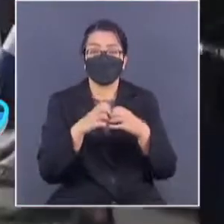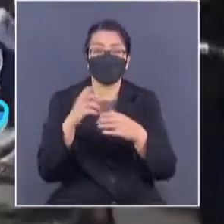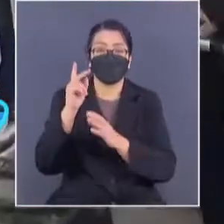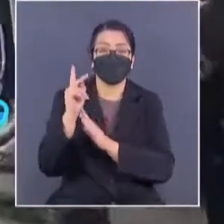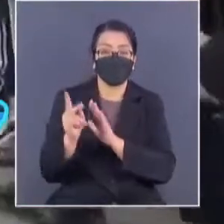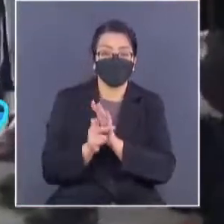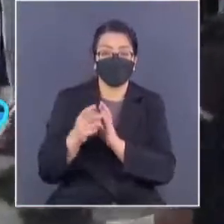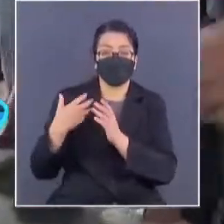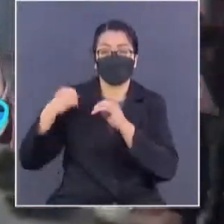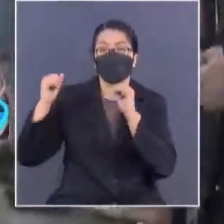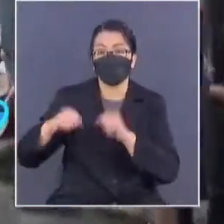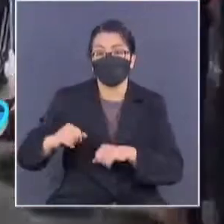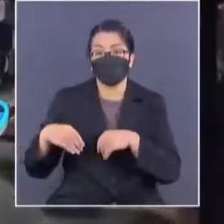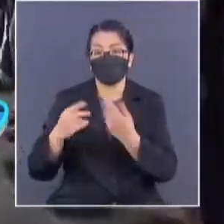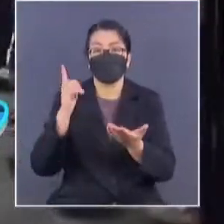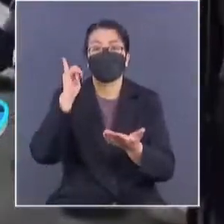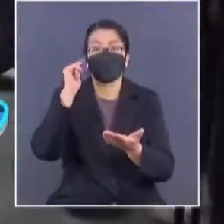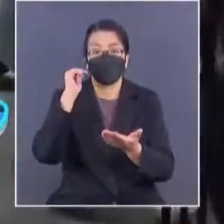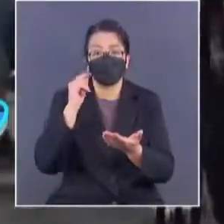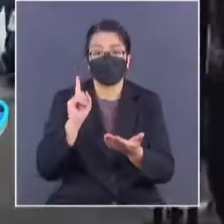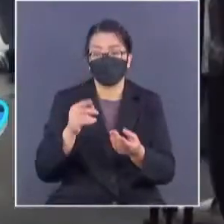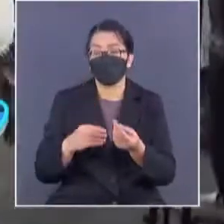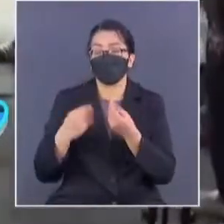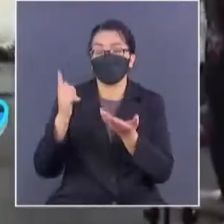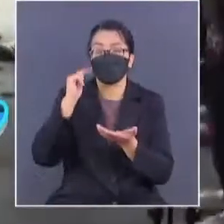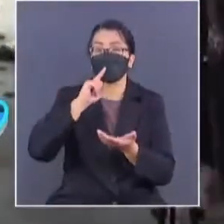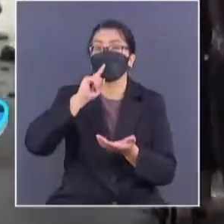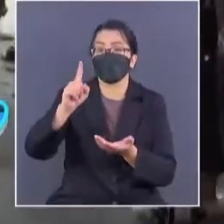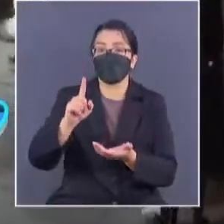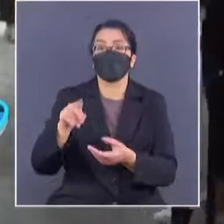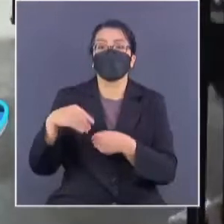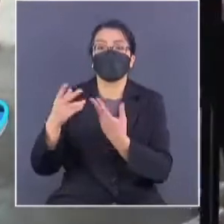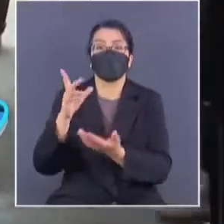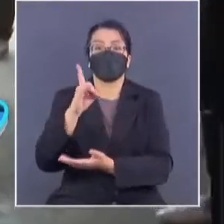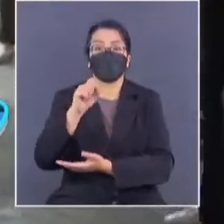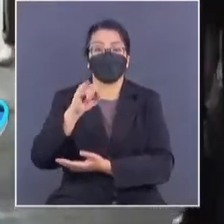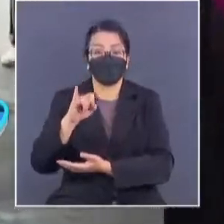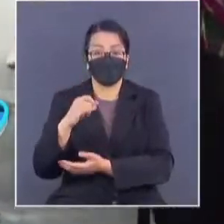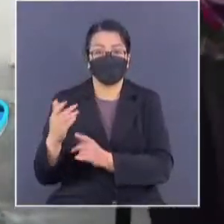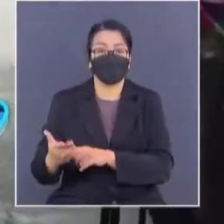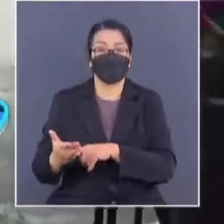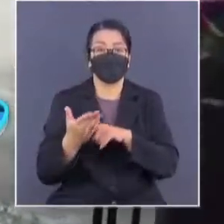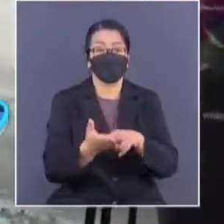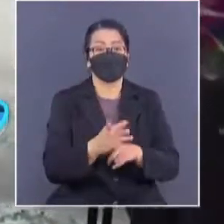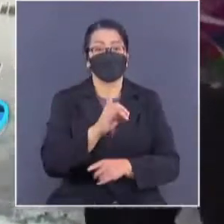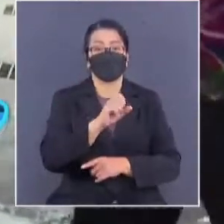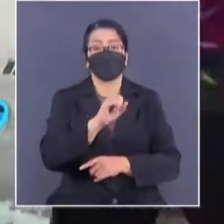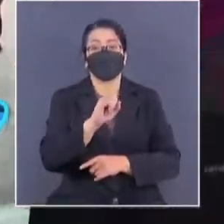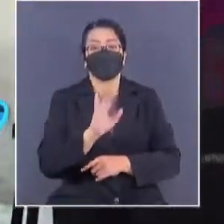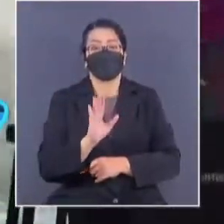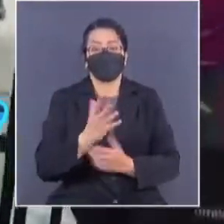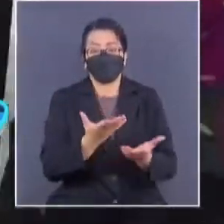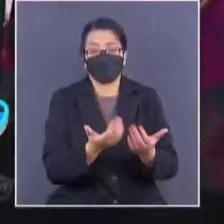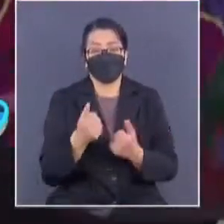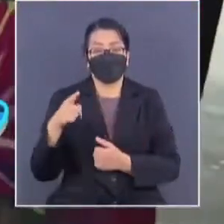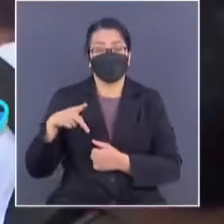ายมีมติให้คุณแม่ในฐานะผู้เสียหายฟ้องคดีเองโดยจะไม่ยื่นผ่าน DSI ให้รับพิจารณาเป็นคดีพิ